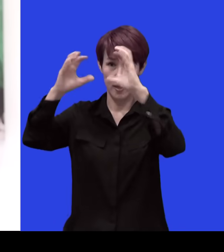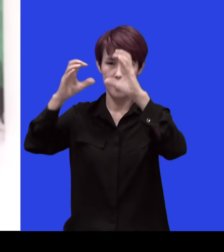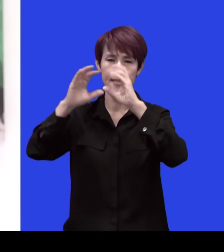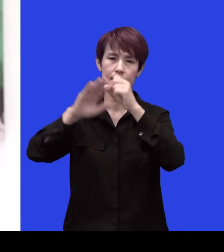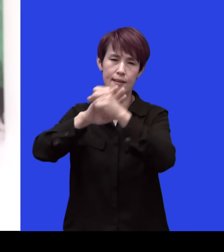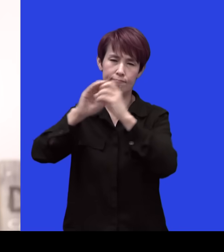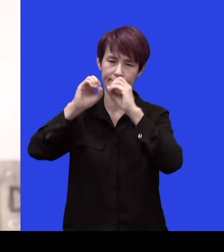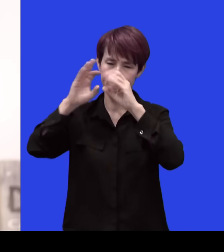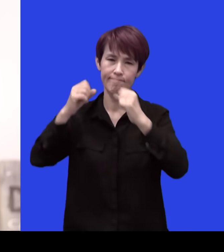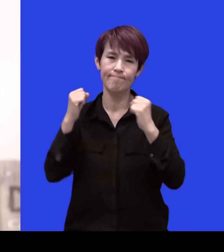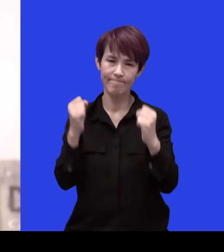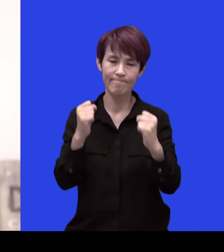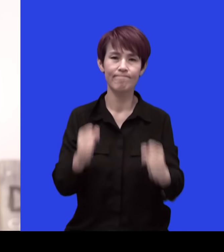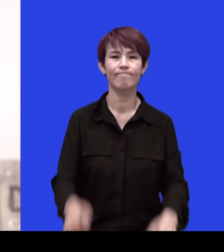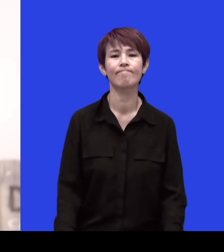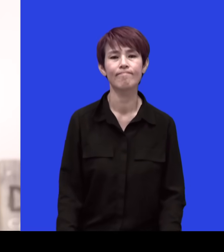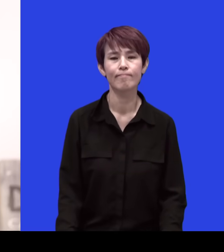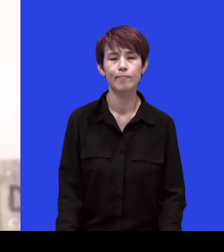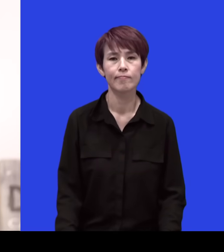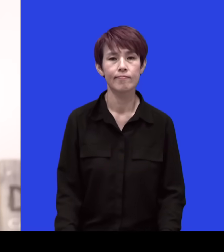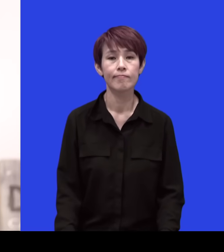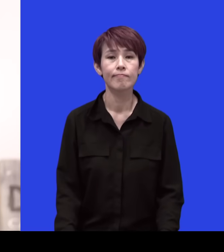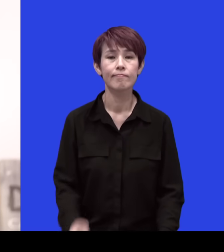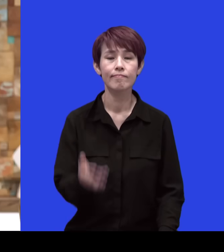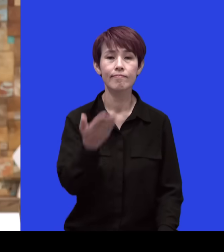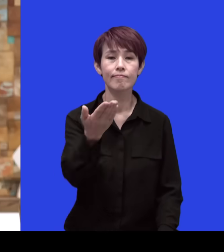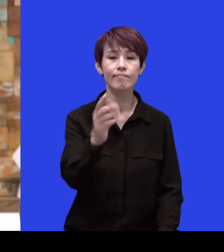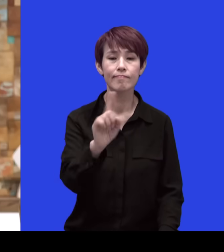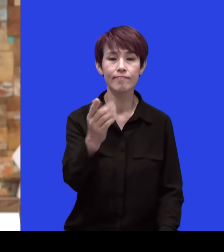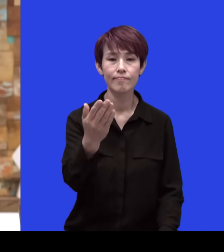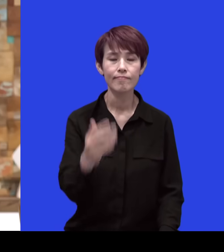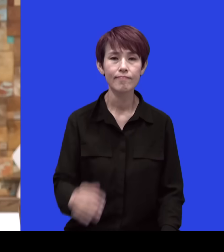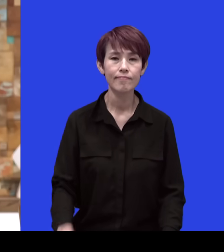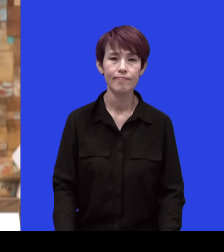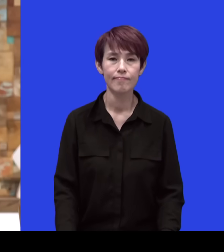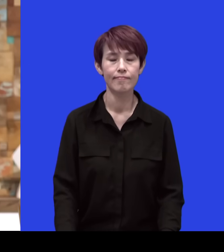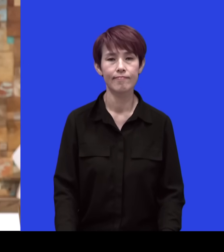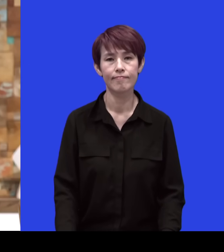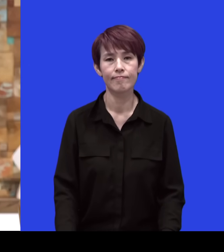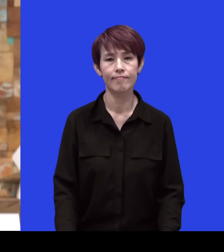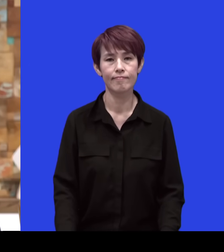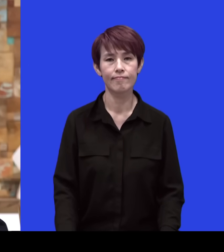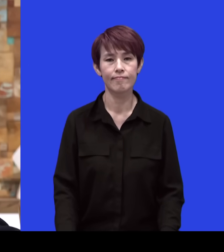제가 응원하겠습니다. 예. 감사합니다. 박영 목사님. 이렇게 우리